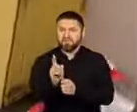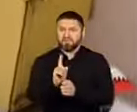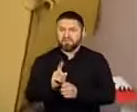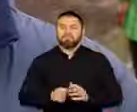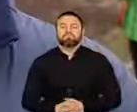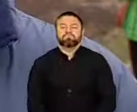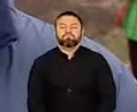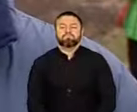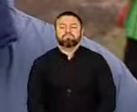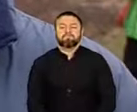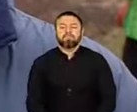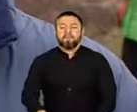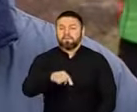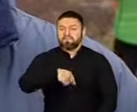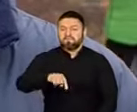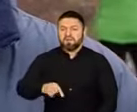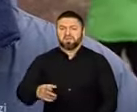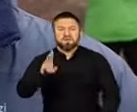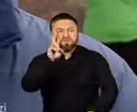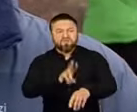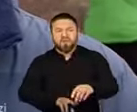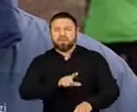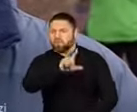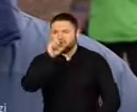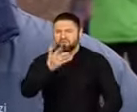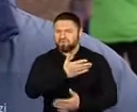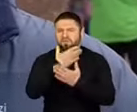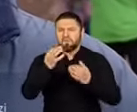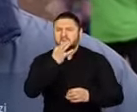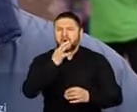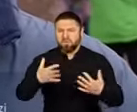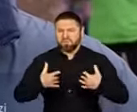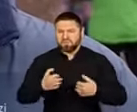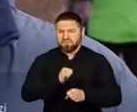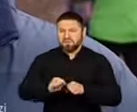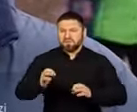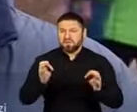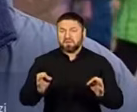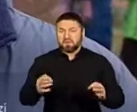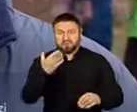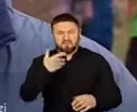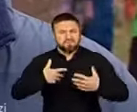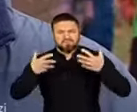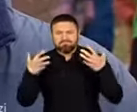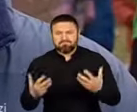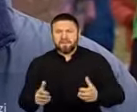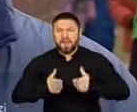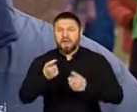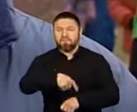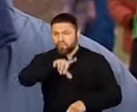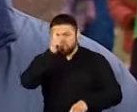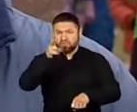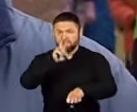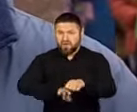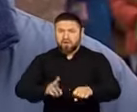znicze. Niewielu już w tej chwili żyje świadków tego okresu. Tu nam bardzo zależy na tym, żeby ci świadkowie,